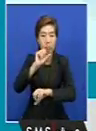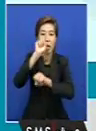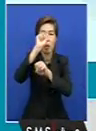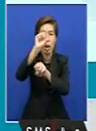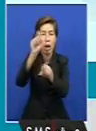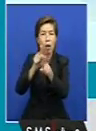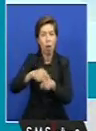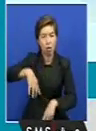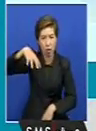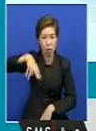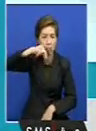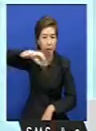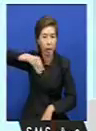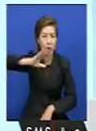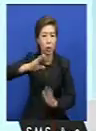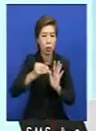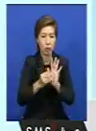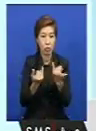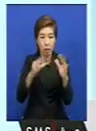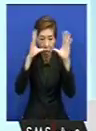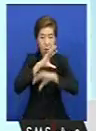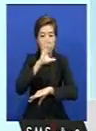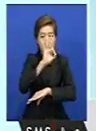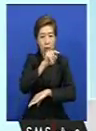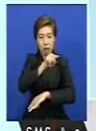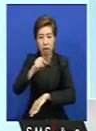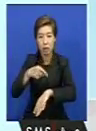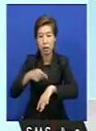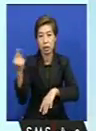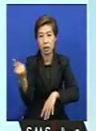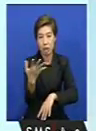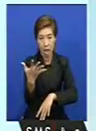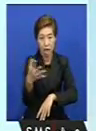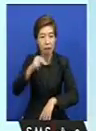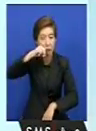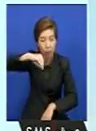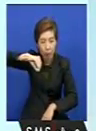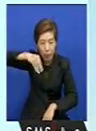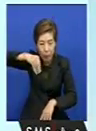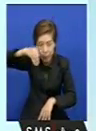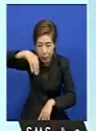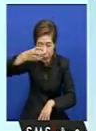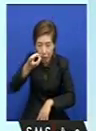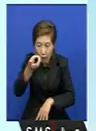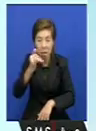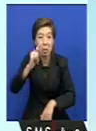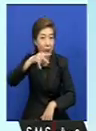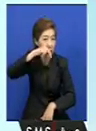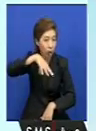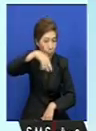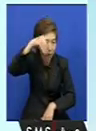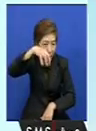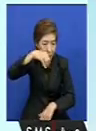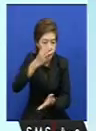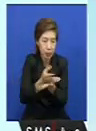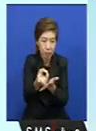ศของการประปานครหลวงนะคะ3 ทุ่มคืนนี้จนถึงตี5น้ำประปาจะไหลอ่อนถึงไม่ไหลในบางพื้นที่ต่อไปนี้